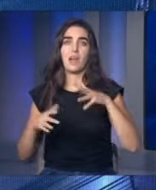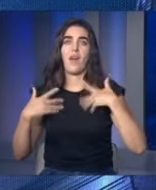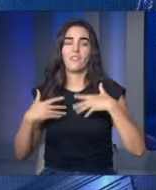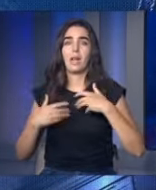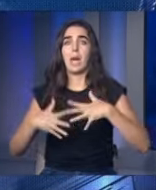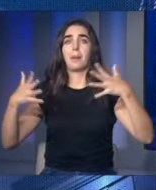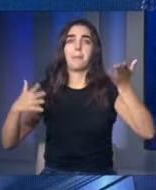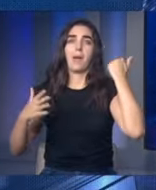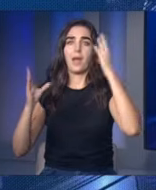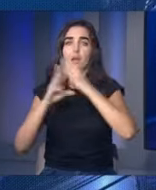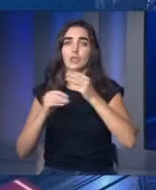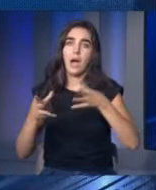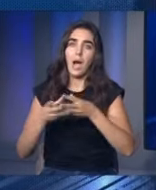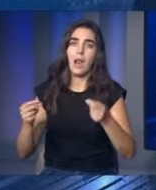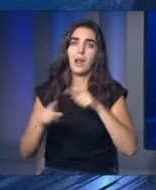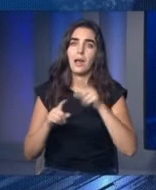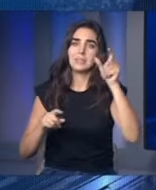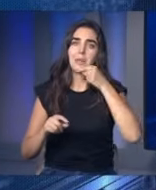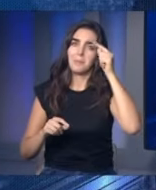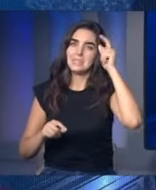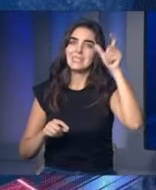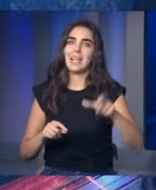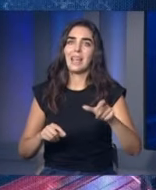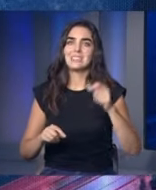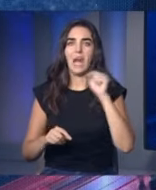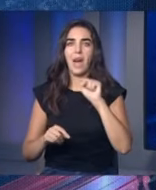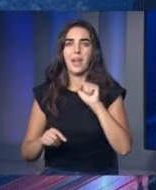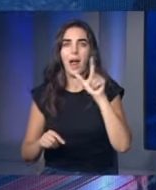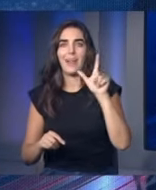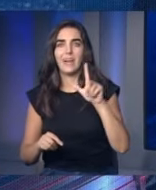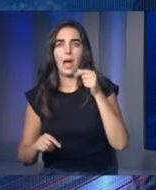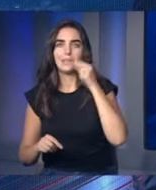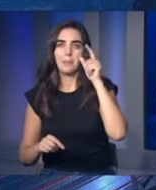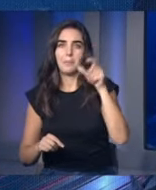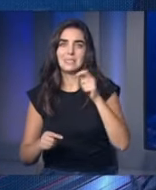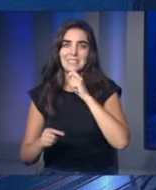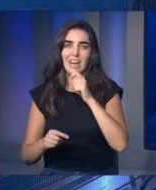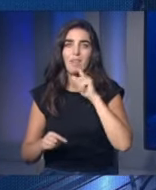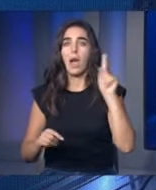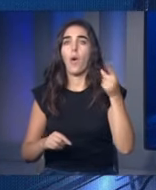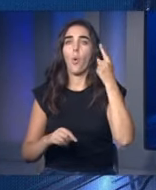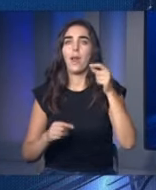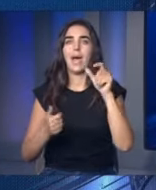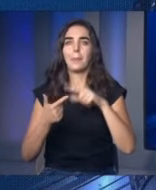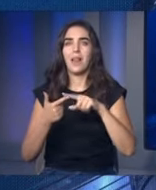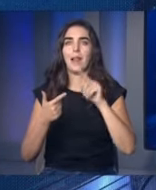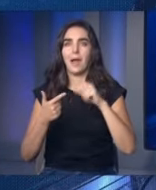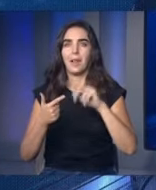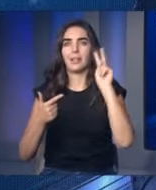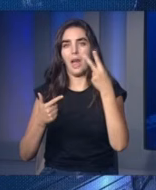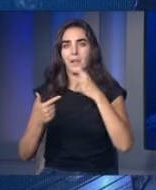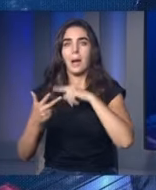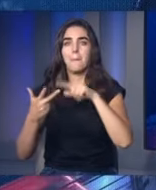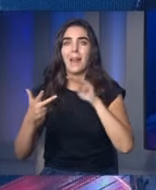ضخم ليلة أمس، وقد حلت كل من سارة لينا أبو جودي وصيفة أولى وجايال باليان وصيفة